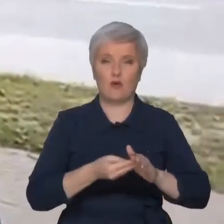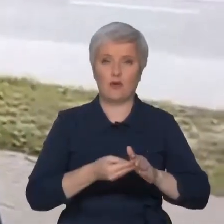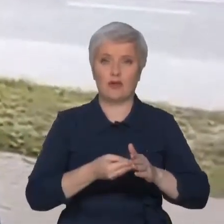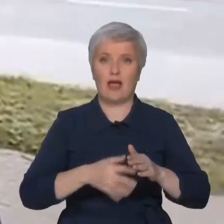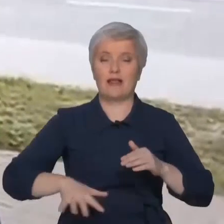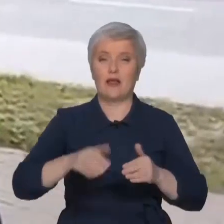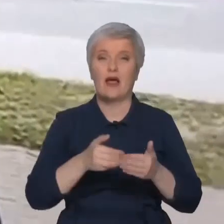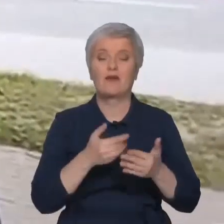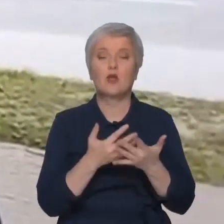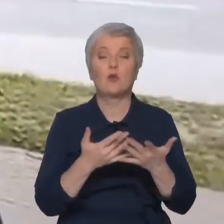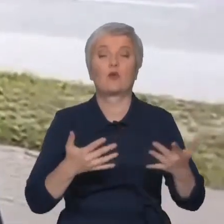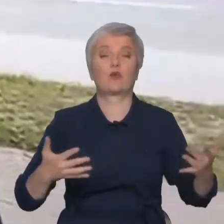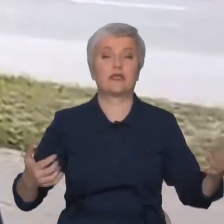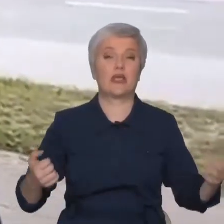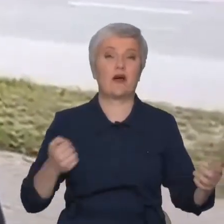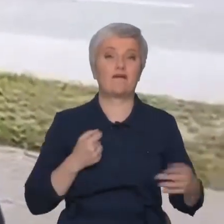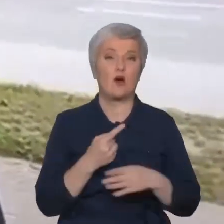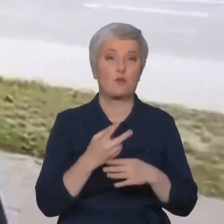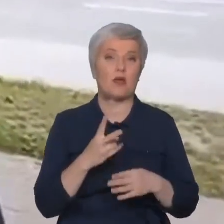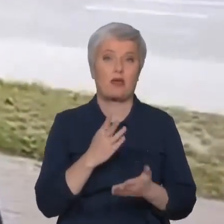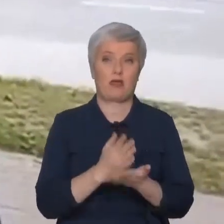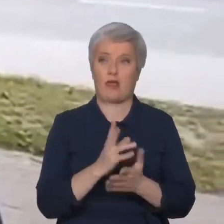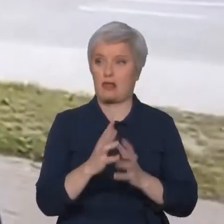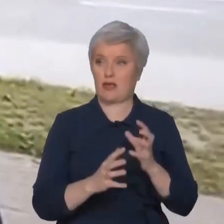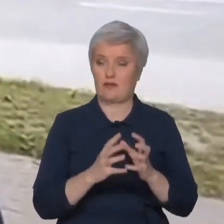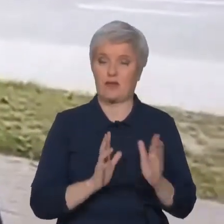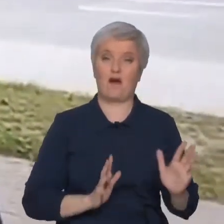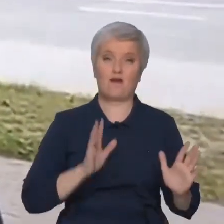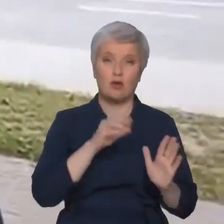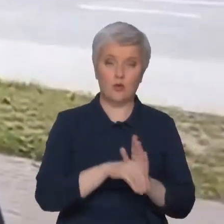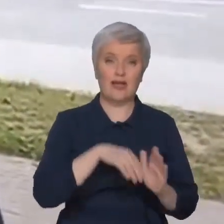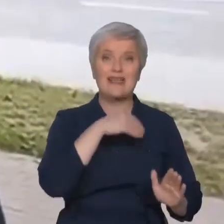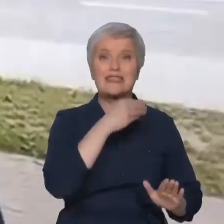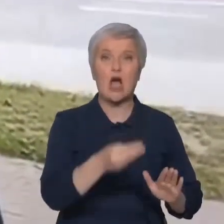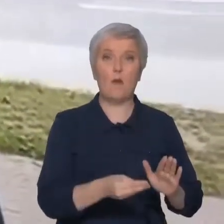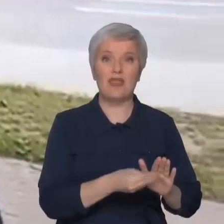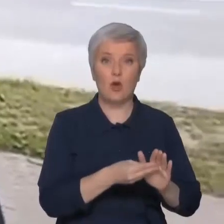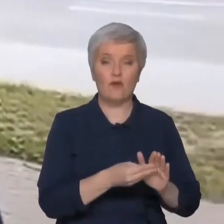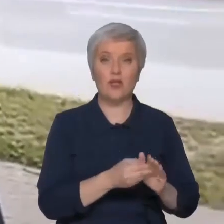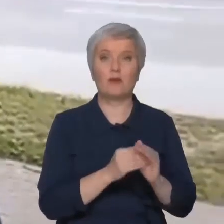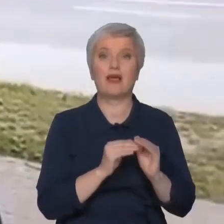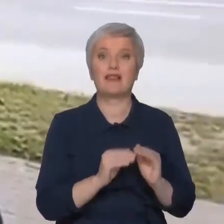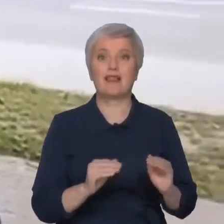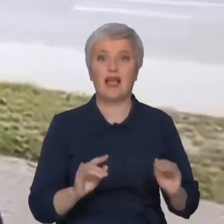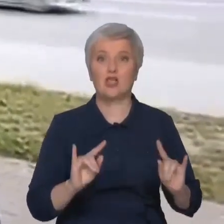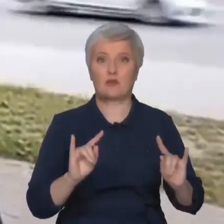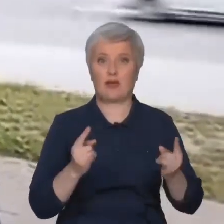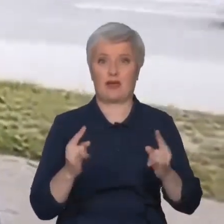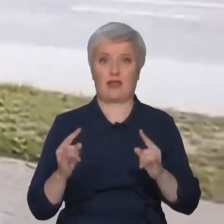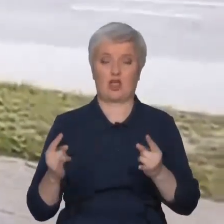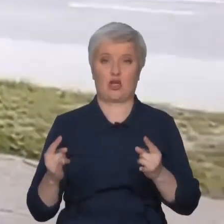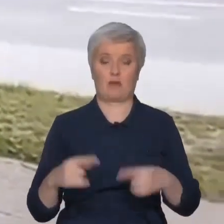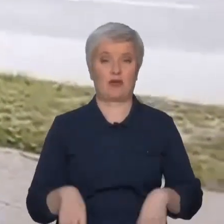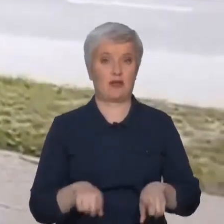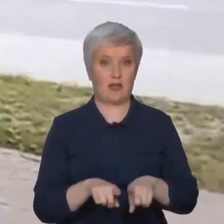видів боєприпасів, які тільки є на світі, включно з замінованими дитячими іграшками. От таким